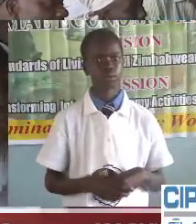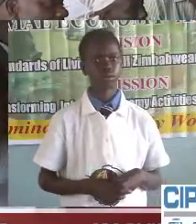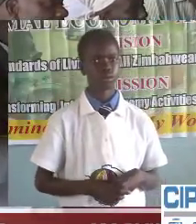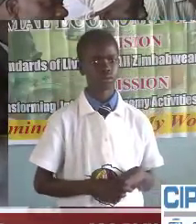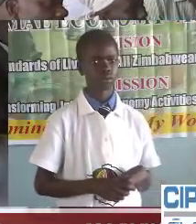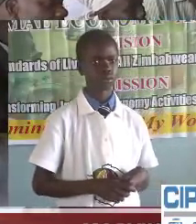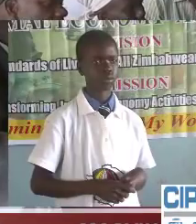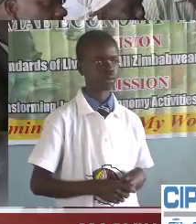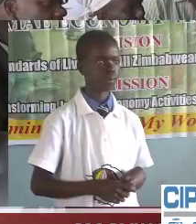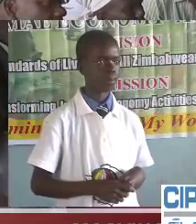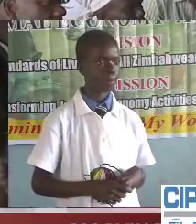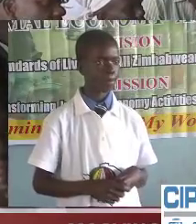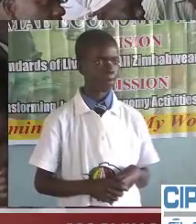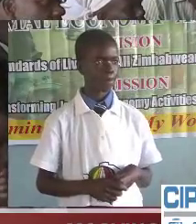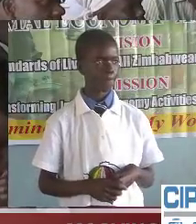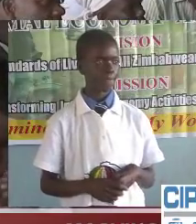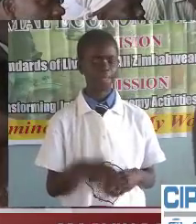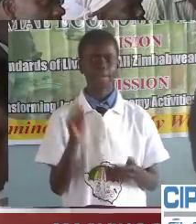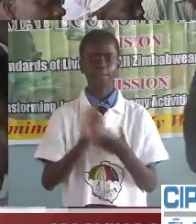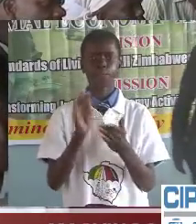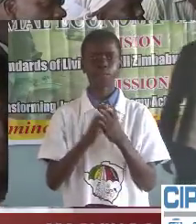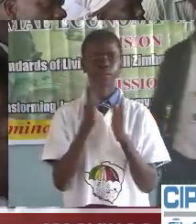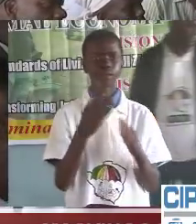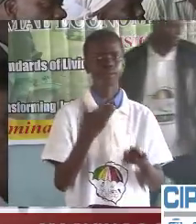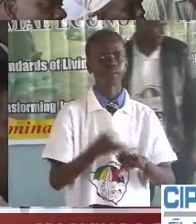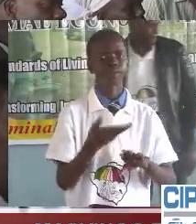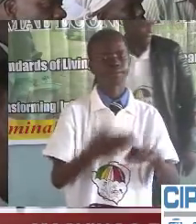to you. Maita zvenyu mangwanani.